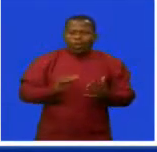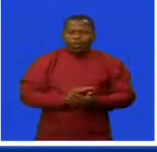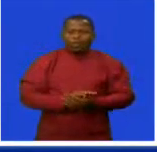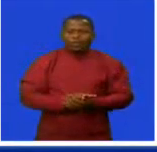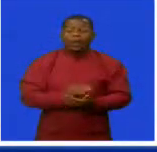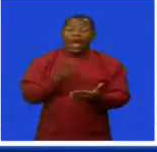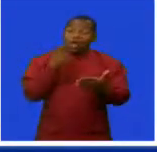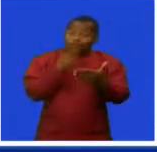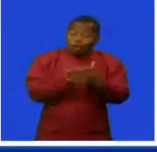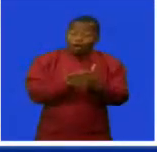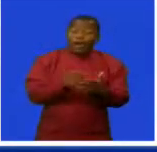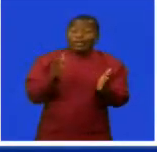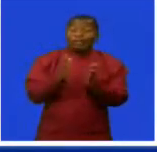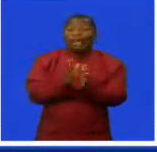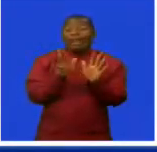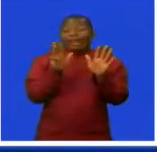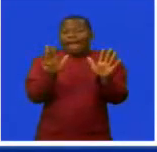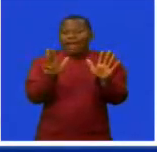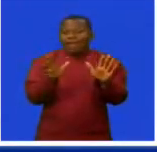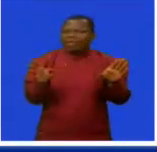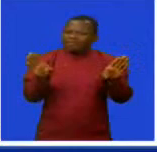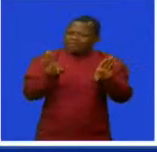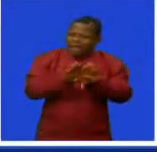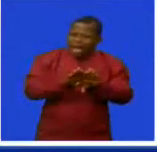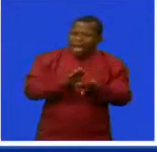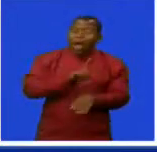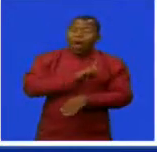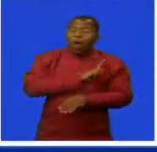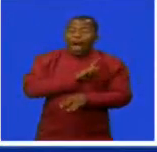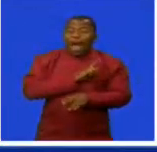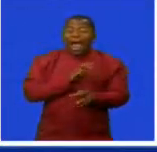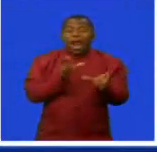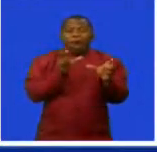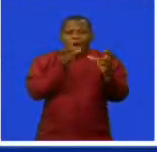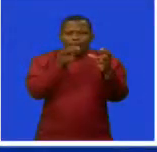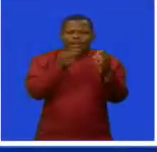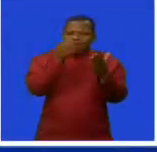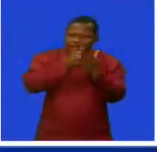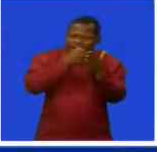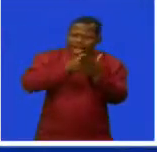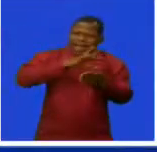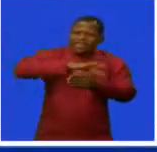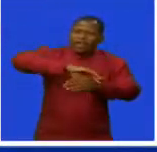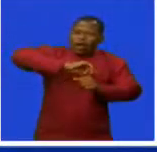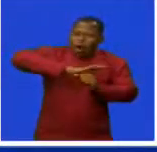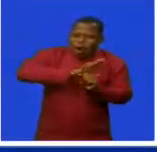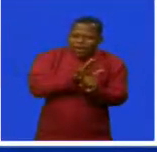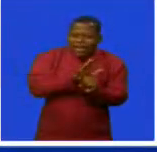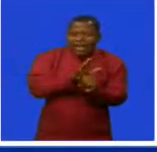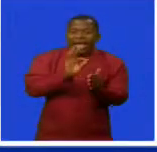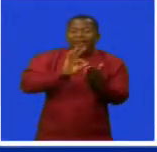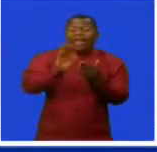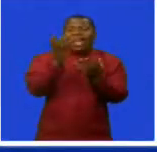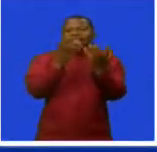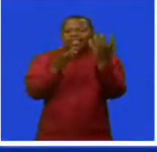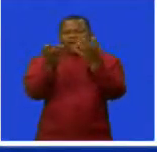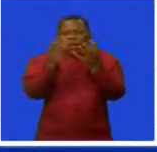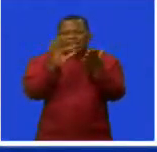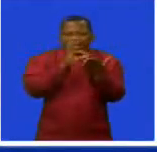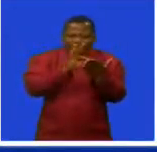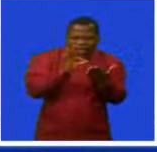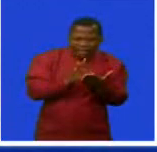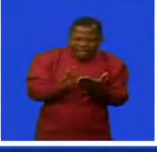kwekutsi libandla lelibukela uhlelo lekuvikela kwanza kwemkhuhlane i-COVID-19 esifundzeni saseshiselweni likhanze ukuthi atikahlandeki.